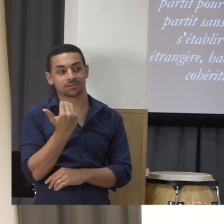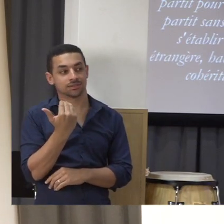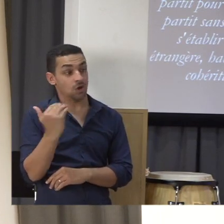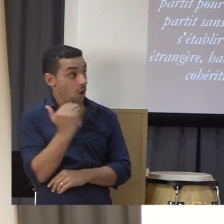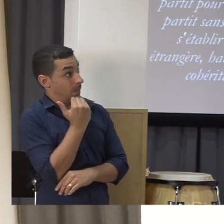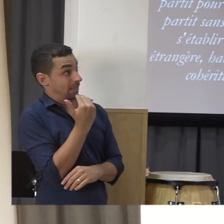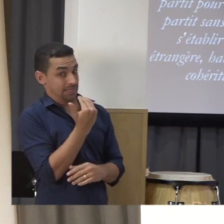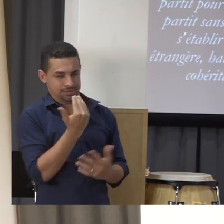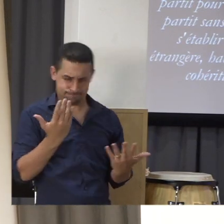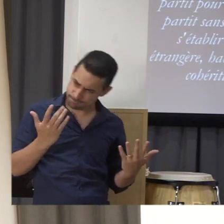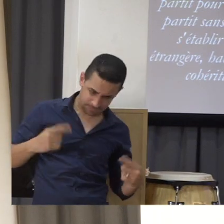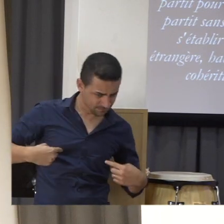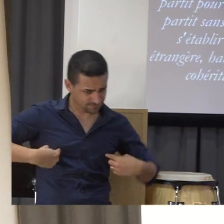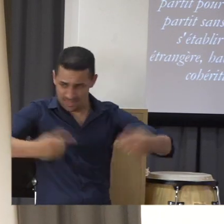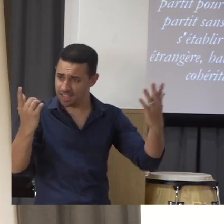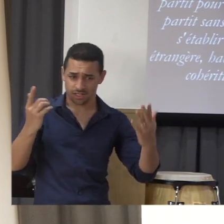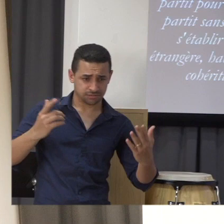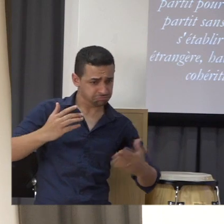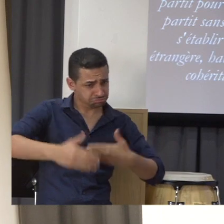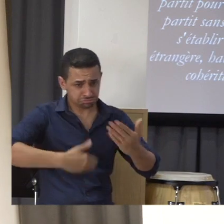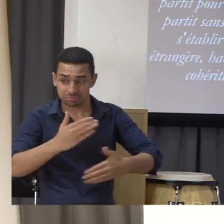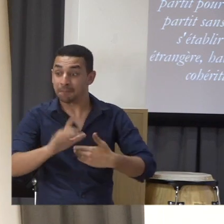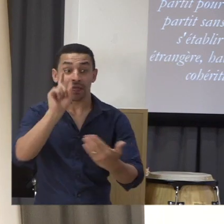Il obéit et il partit pour un